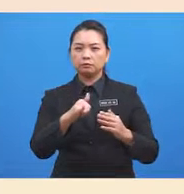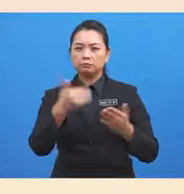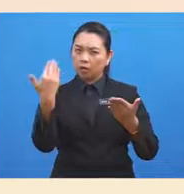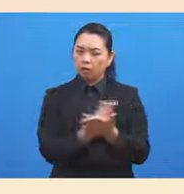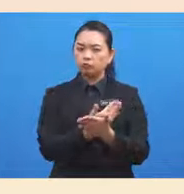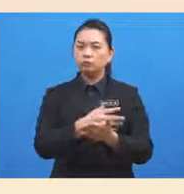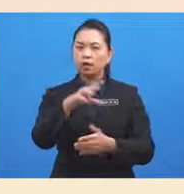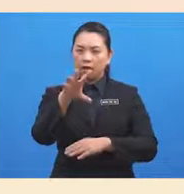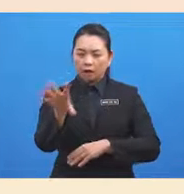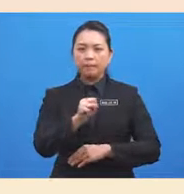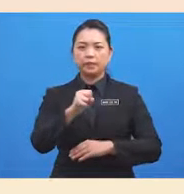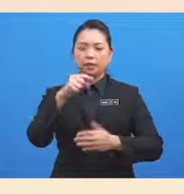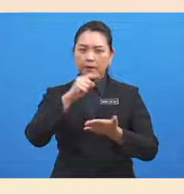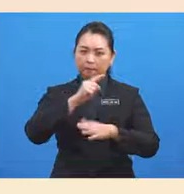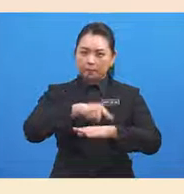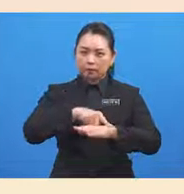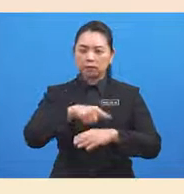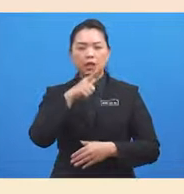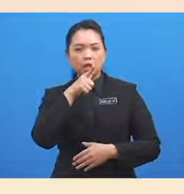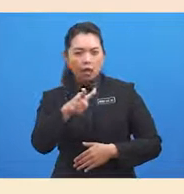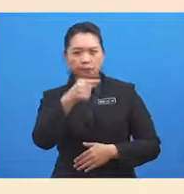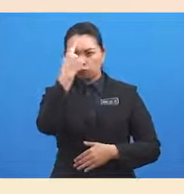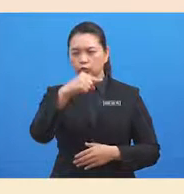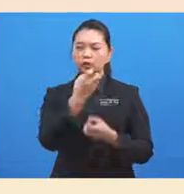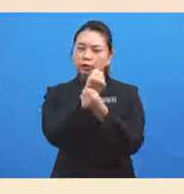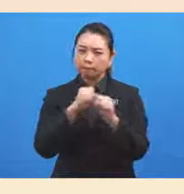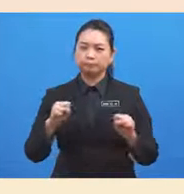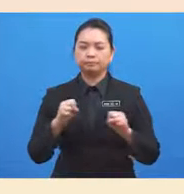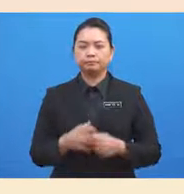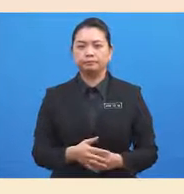masa yang sangat panjang untuk disiapkan.